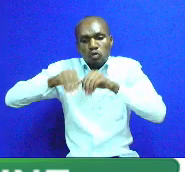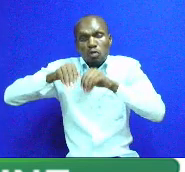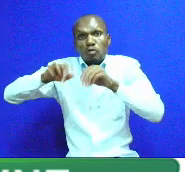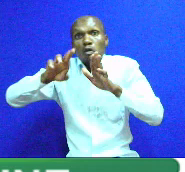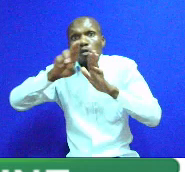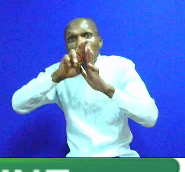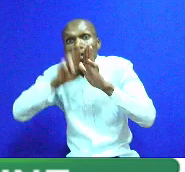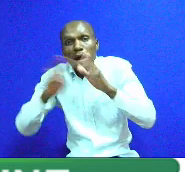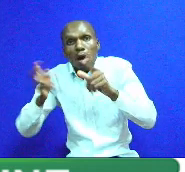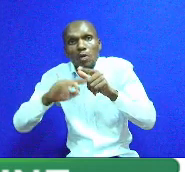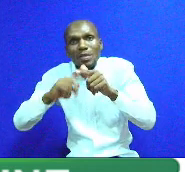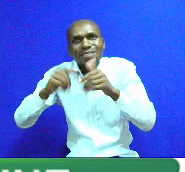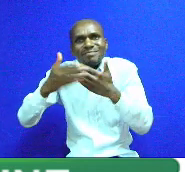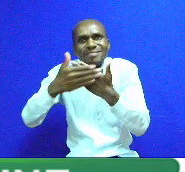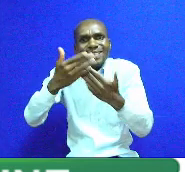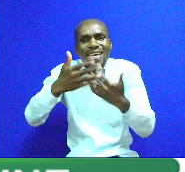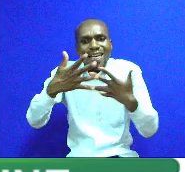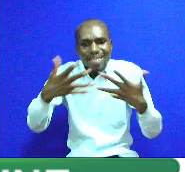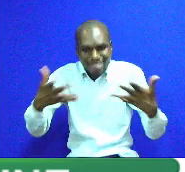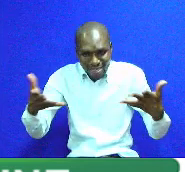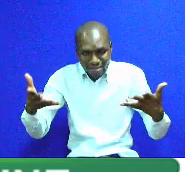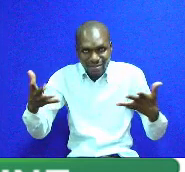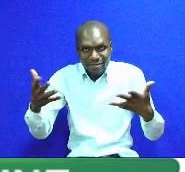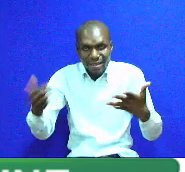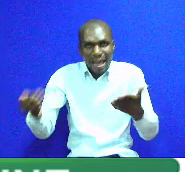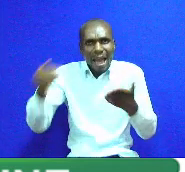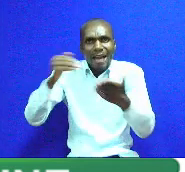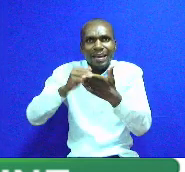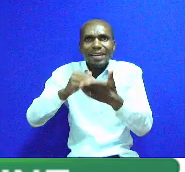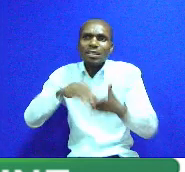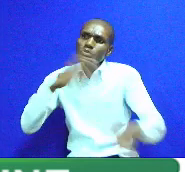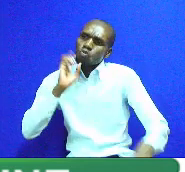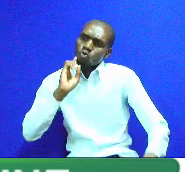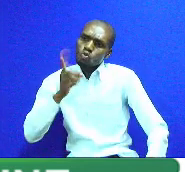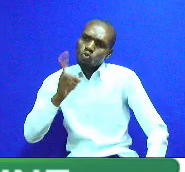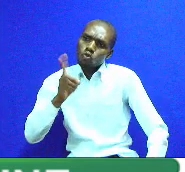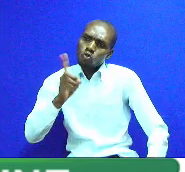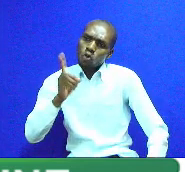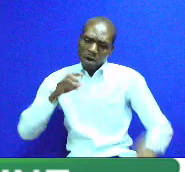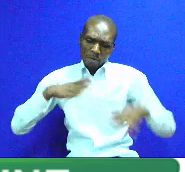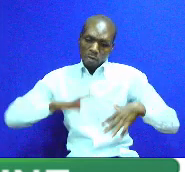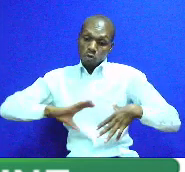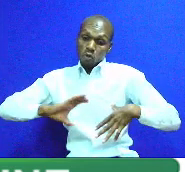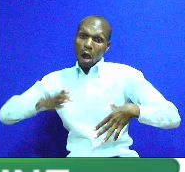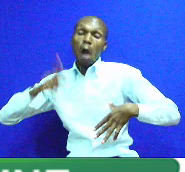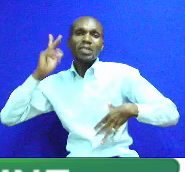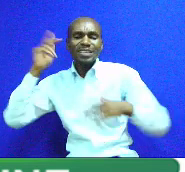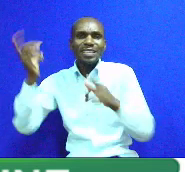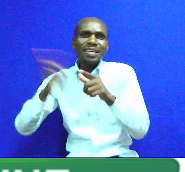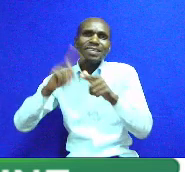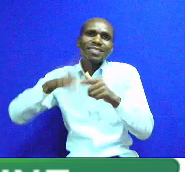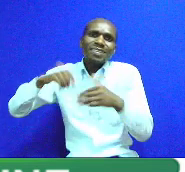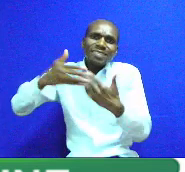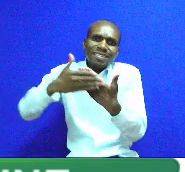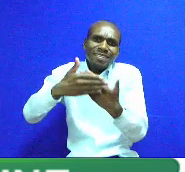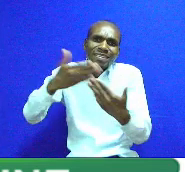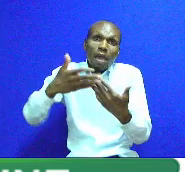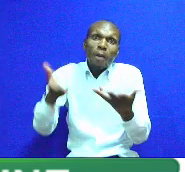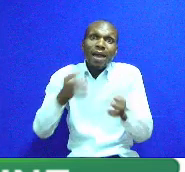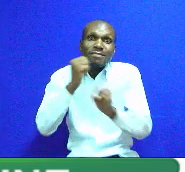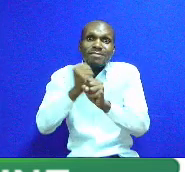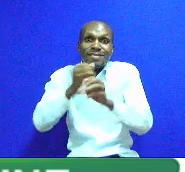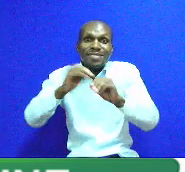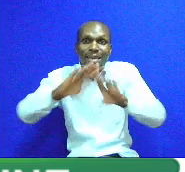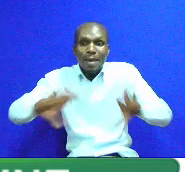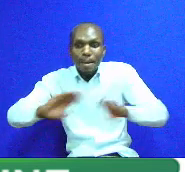aliyarengete asokolende bintu bitoyetanene chinga kye chini kuba rokorogo tindo cha samenye be county ya Kisi kona kingolenda bale chinse mo chiba ko robonche